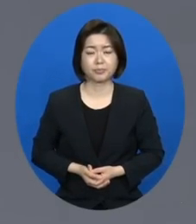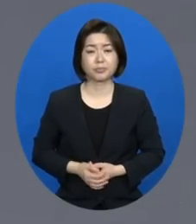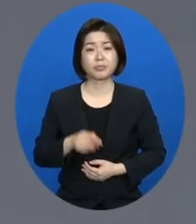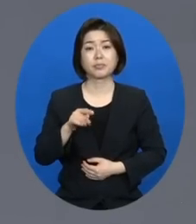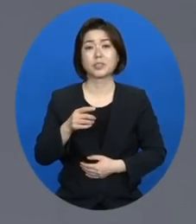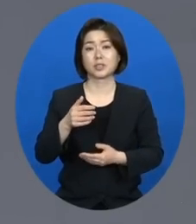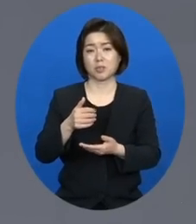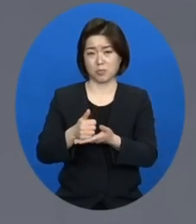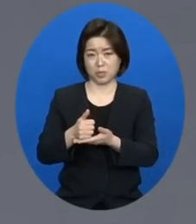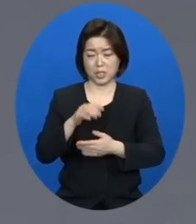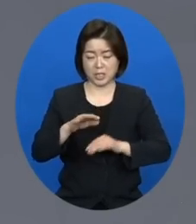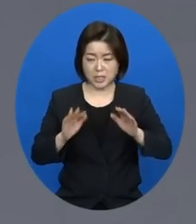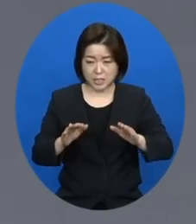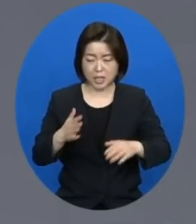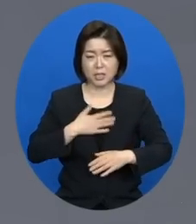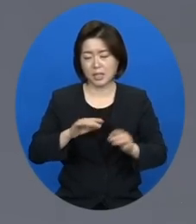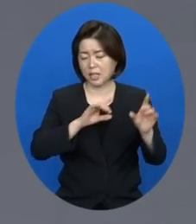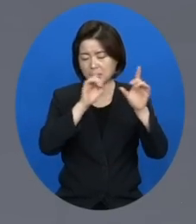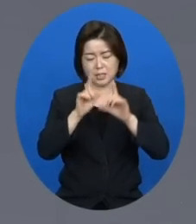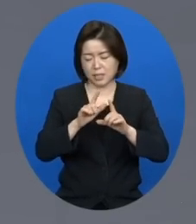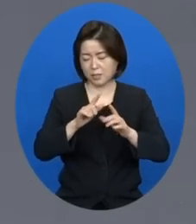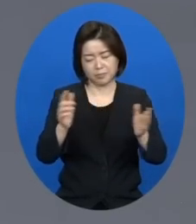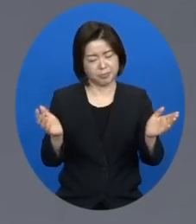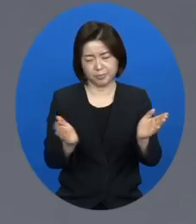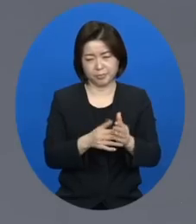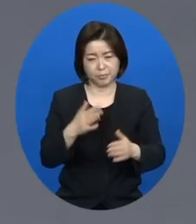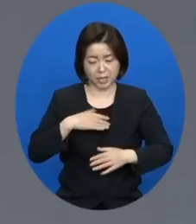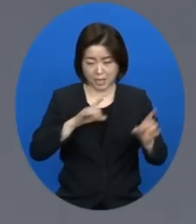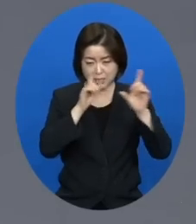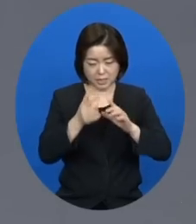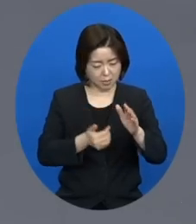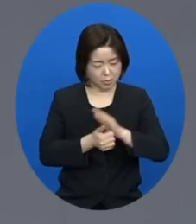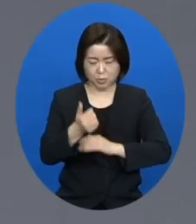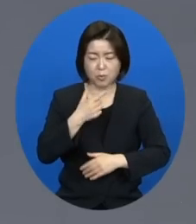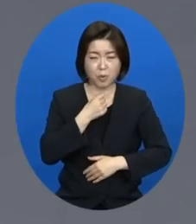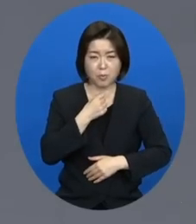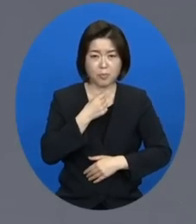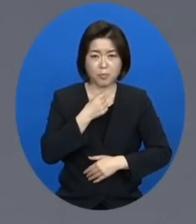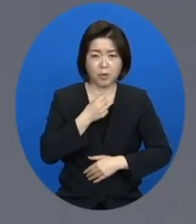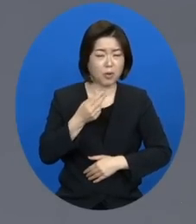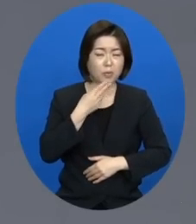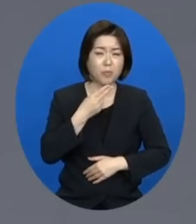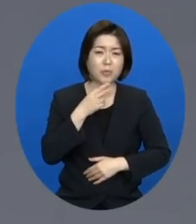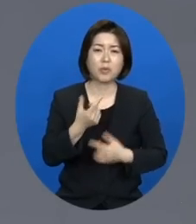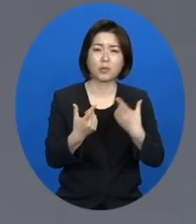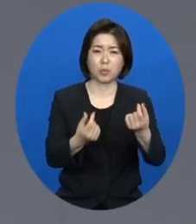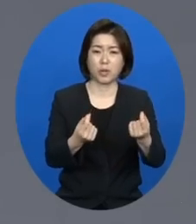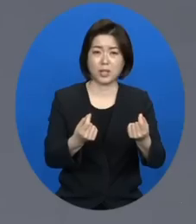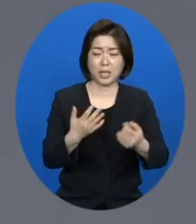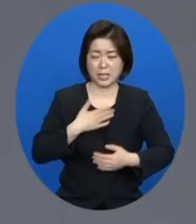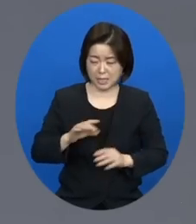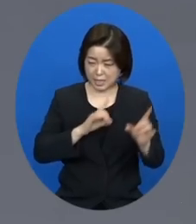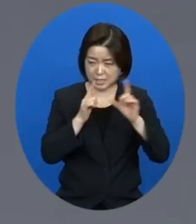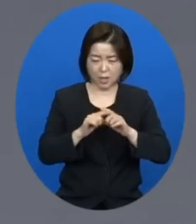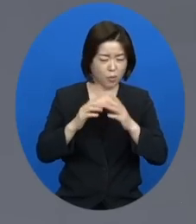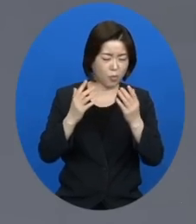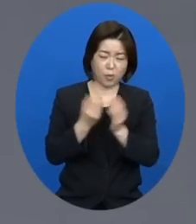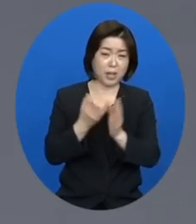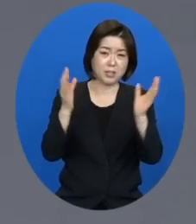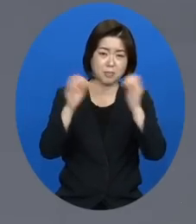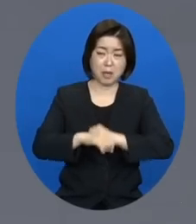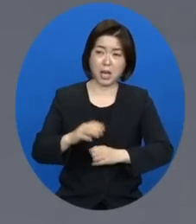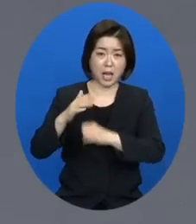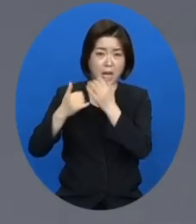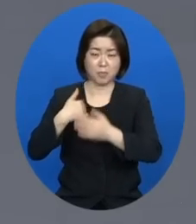그분이 아, 이대로 이제 내 삶을 끝내자, 내 삶은 소망이 없구나, 목사님 이 정도면 제 삶은 완전 망한 거죠, 하나님 날 버리신 거